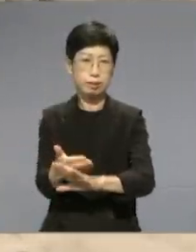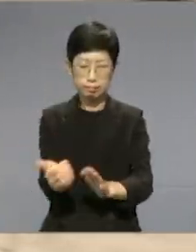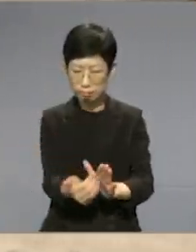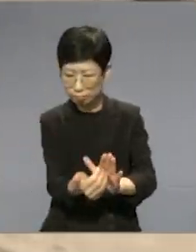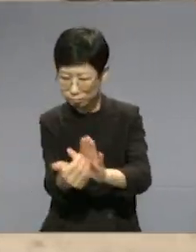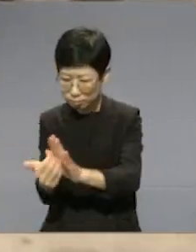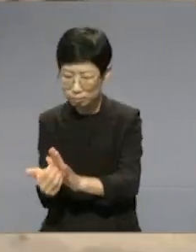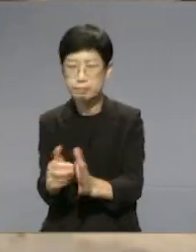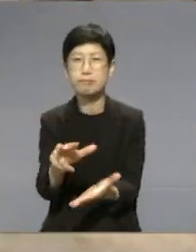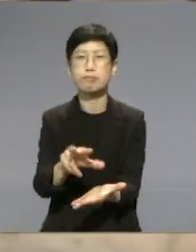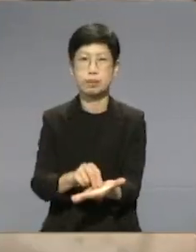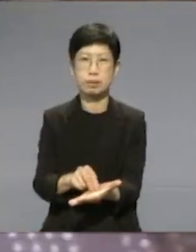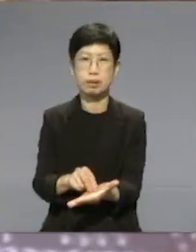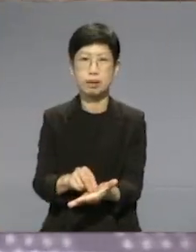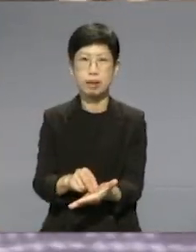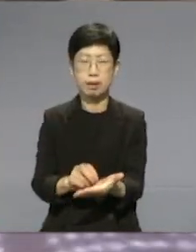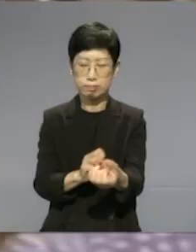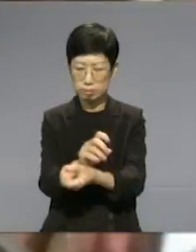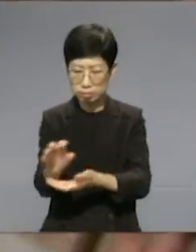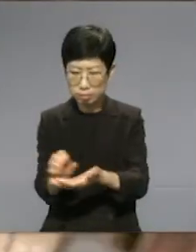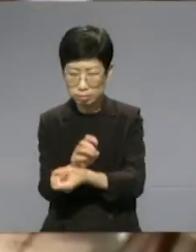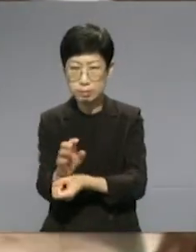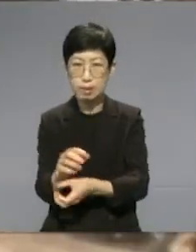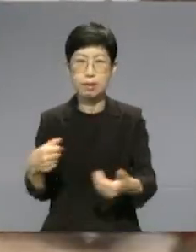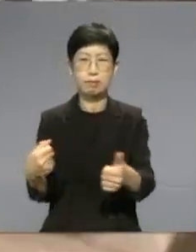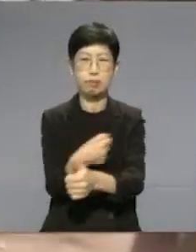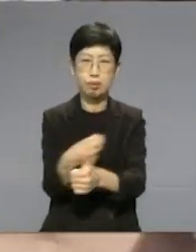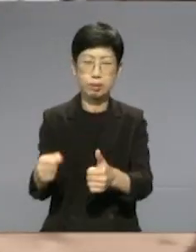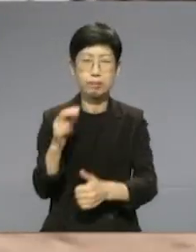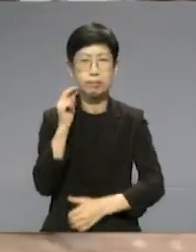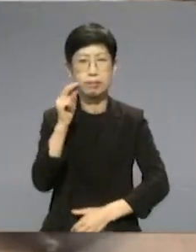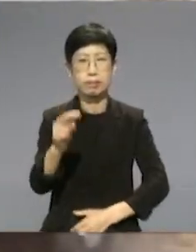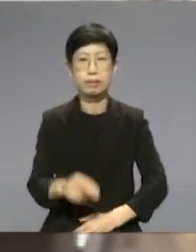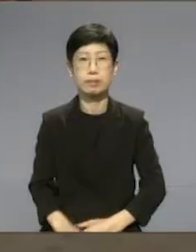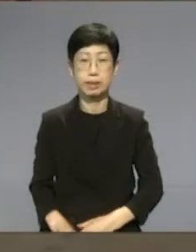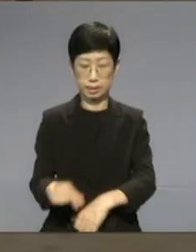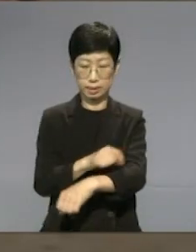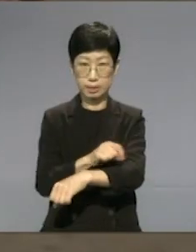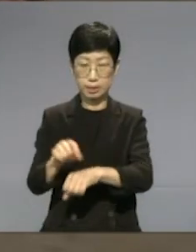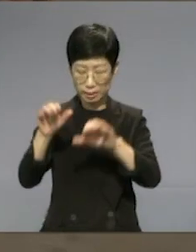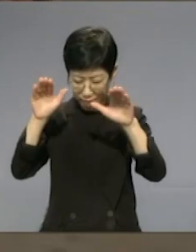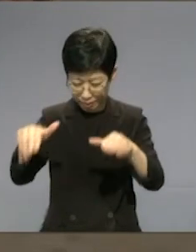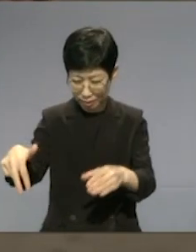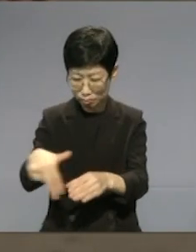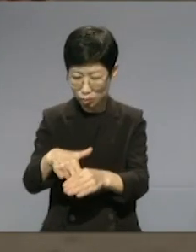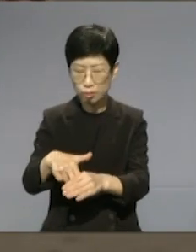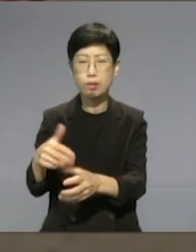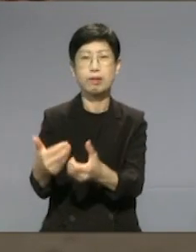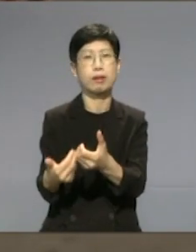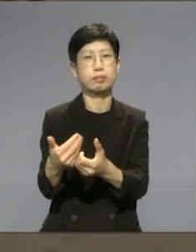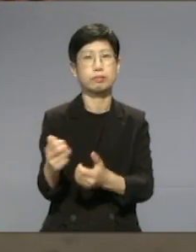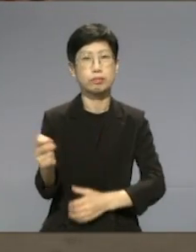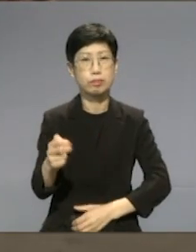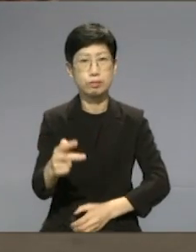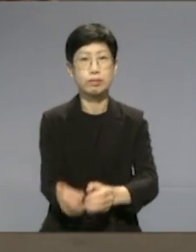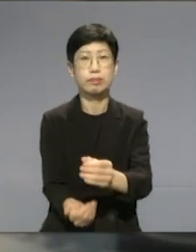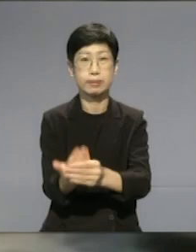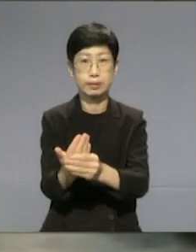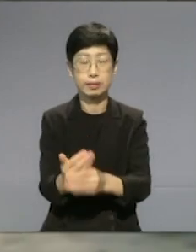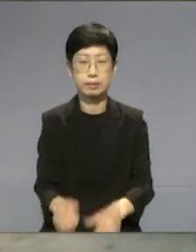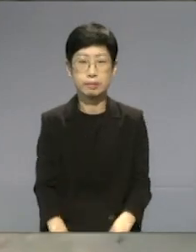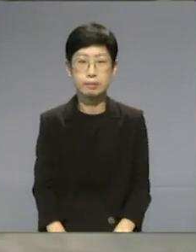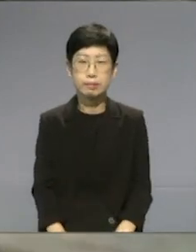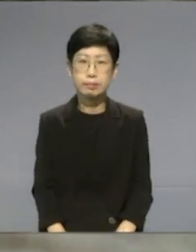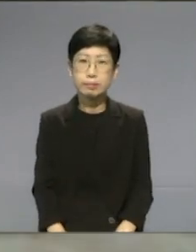극도로 배타적이고 폭력적인 태도를 보인다는 점입니다. 특히 이슬람교도와 갈등이 잦은데요.